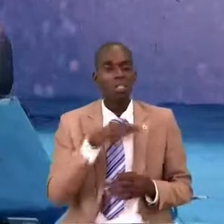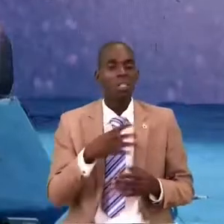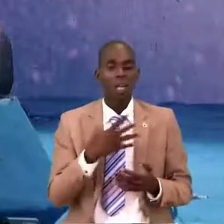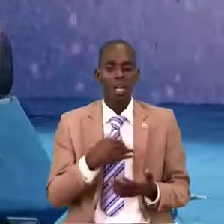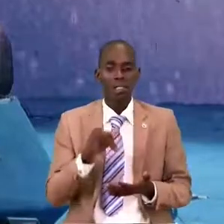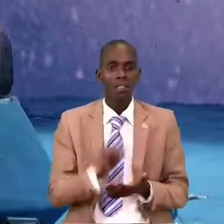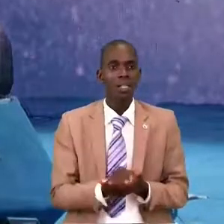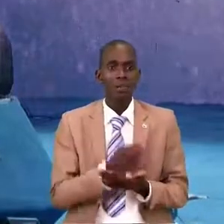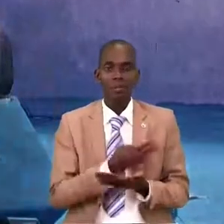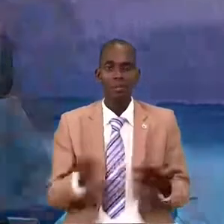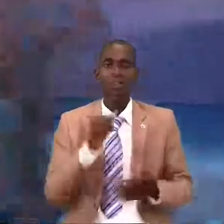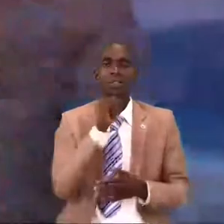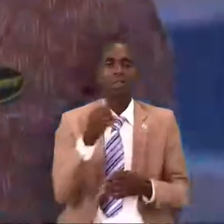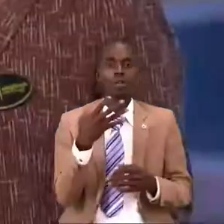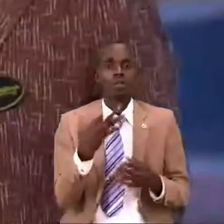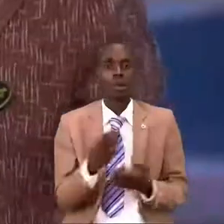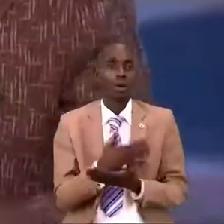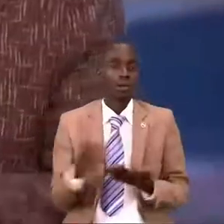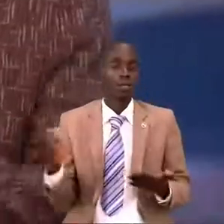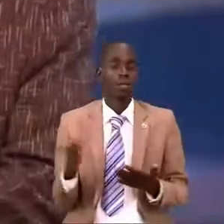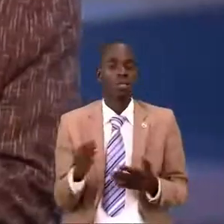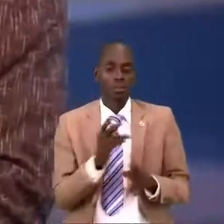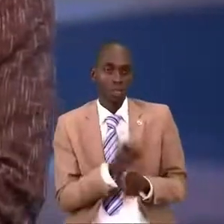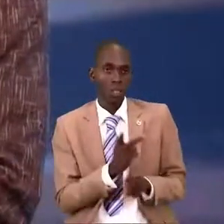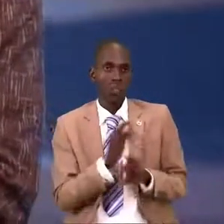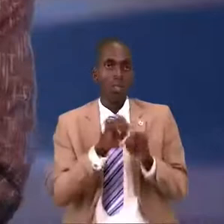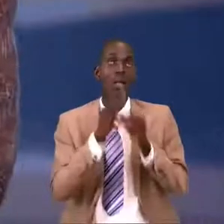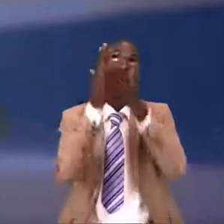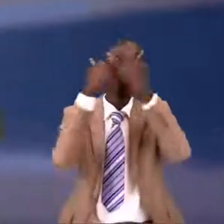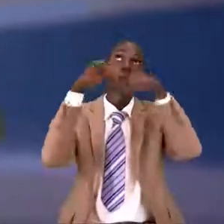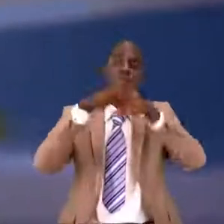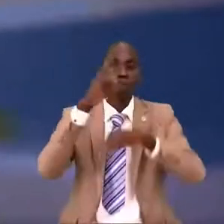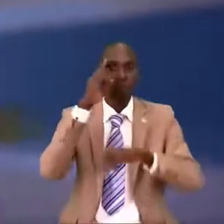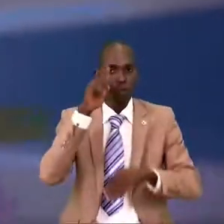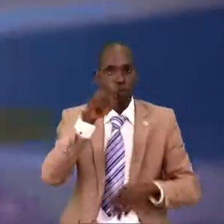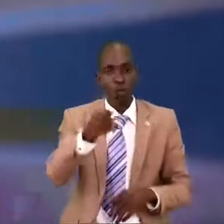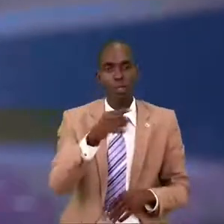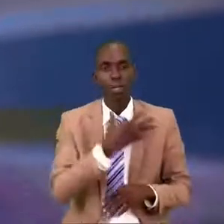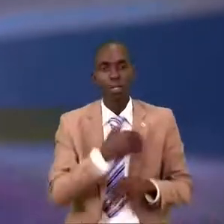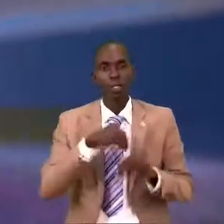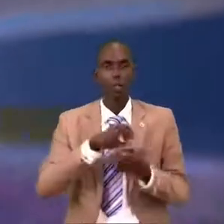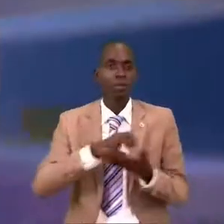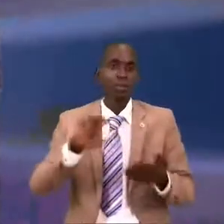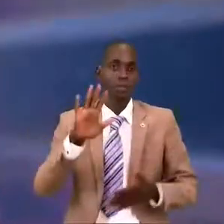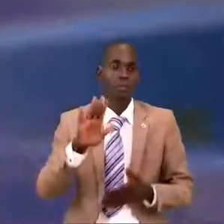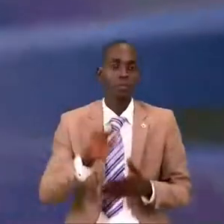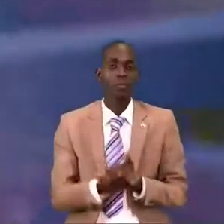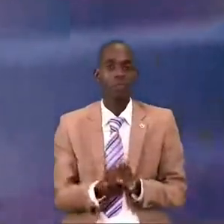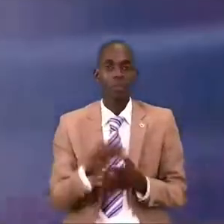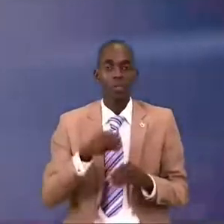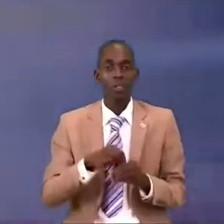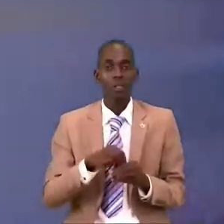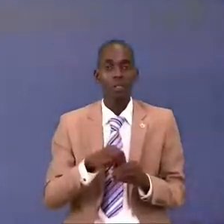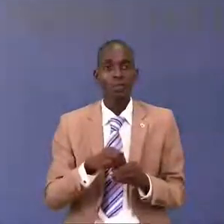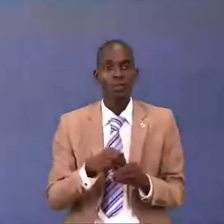cieux. Alors, il nous dit dans le verset 5, il dit, à vous qui, par la puissance de Dieu,